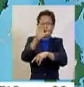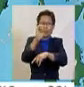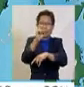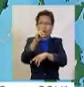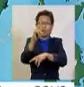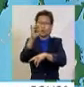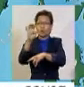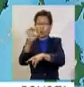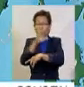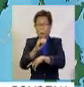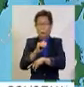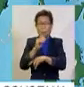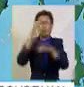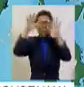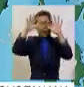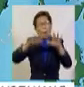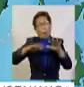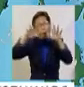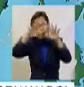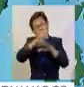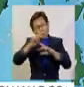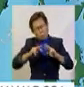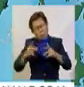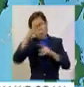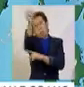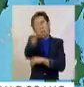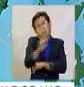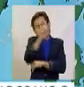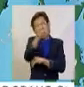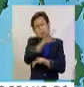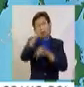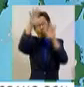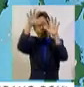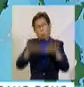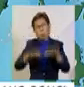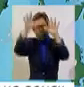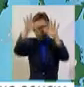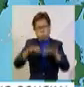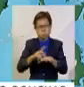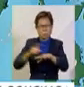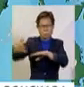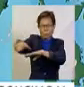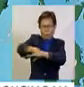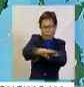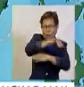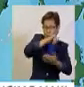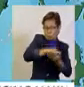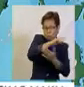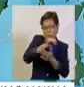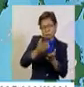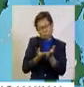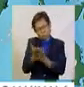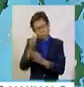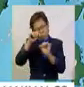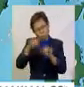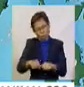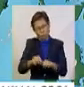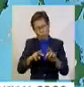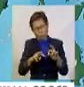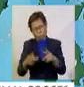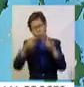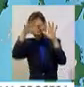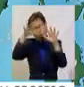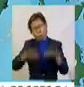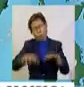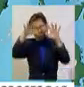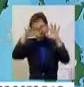memberikan kelembapan yang tinggi dan juga mengakibatkan ribut petir serta hujan lebat di kawasan perairan terbabit dan seterusnya boleh mengakibatkan